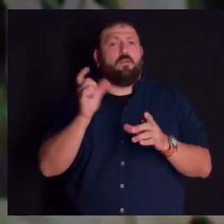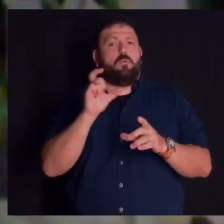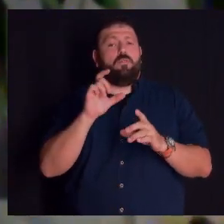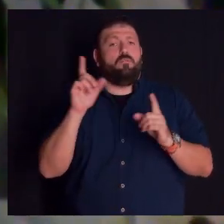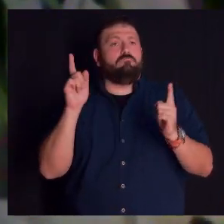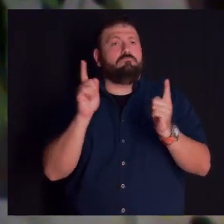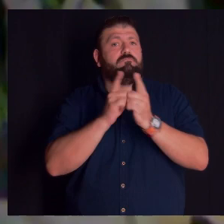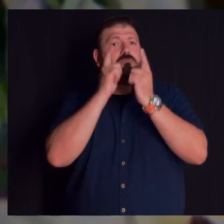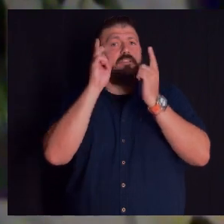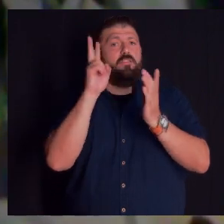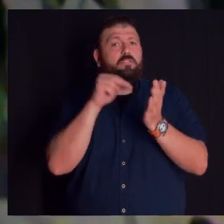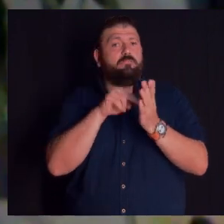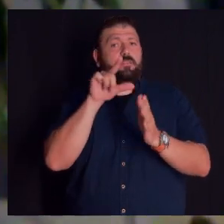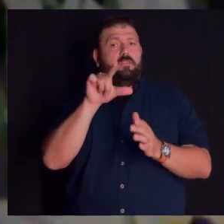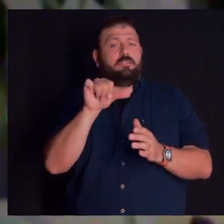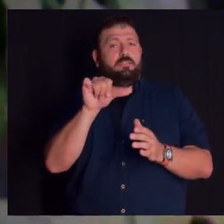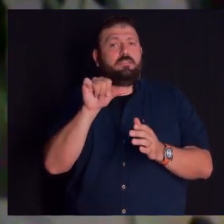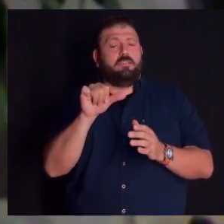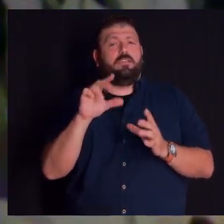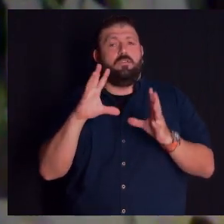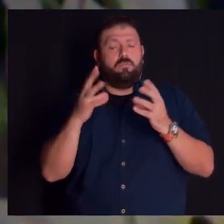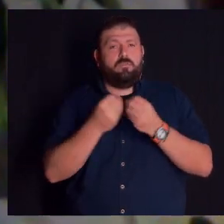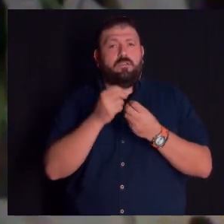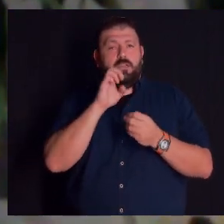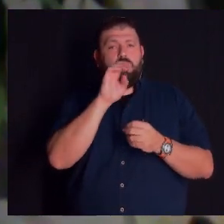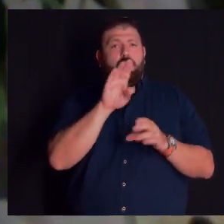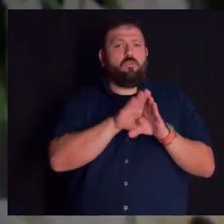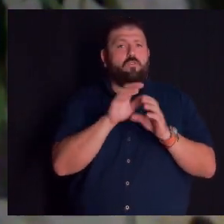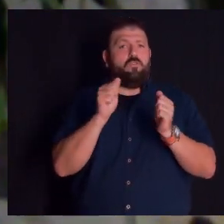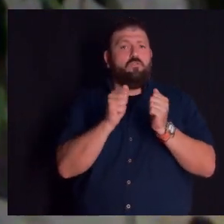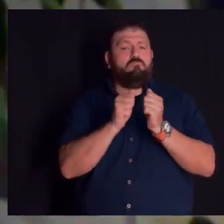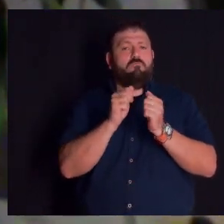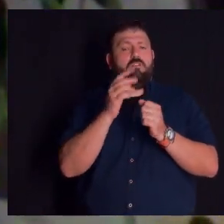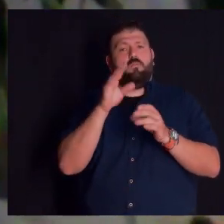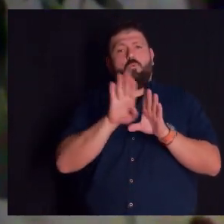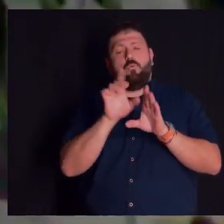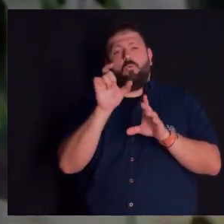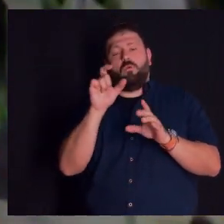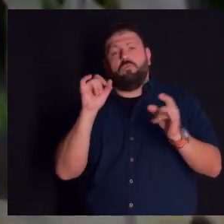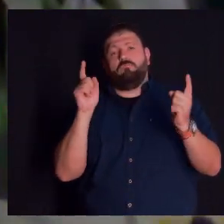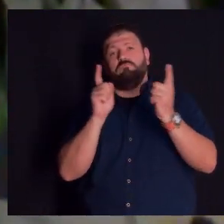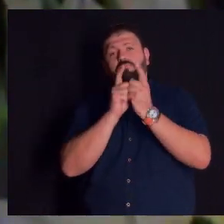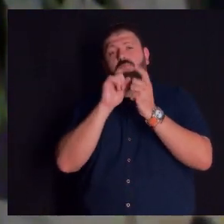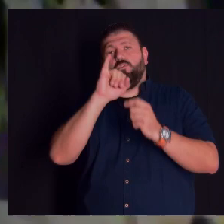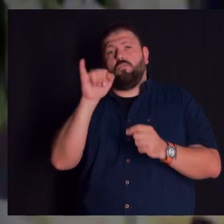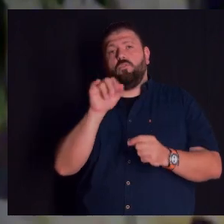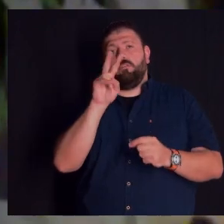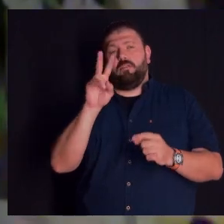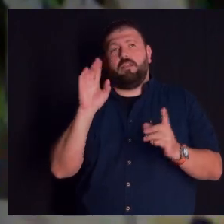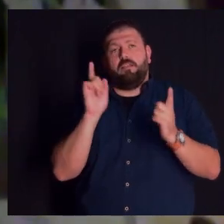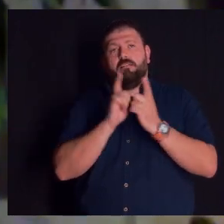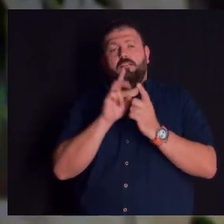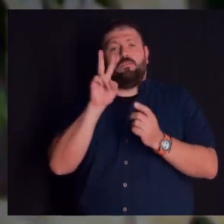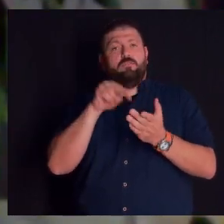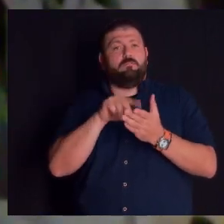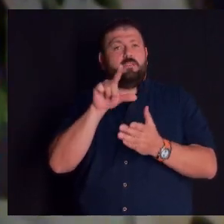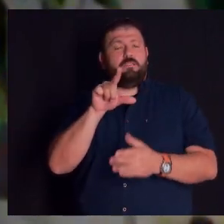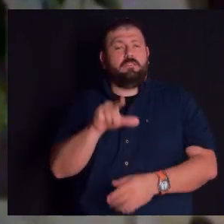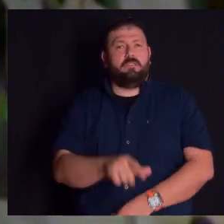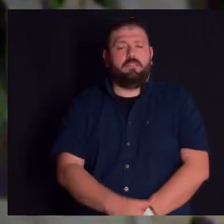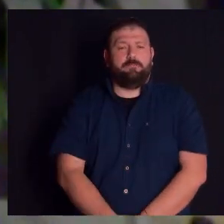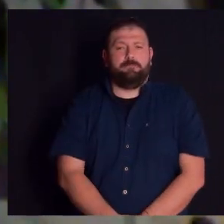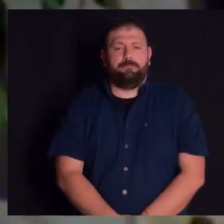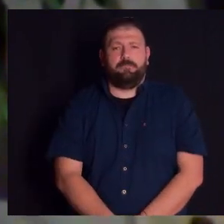now after 2016 en Ekaterimburgo con meeting Jorge Vergara. Jorge Vergara in Вы знаете, в этих 2016 встречах in родилось целых Ekaterinburg. 3 золотых